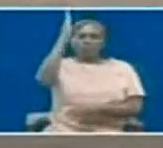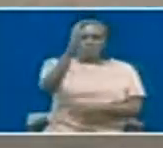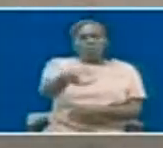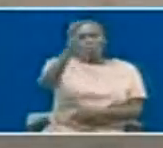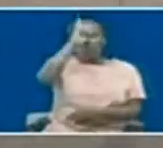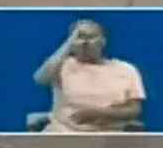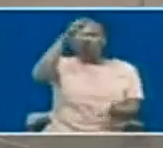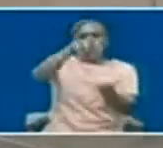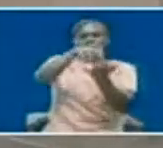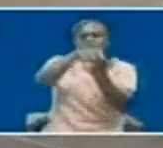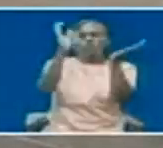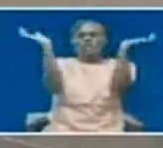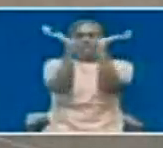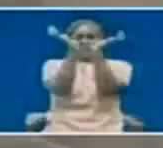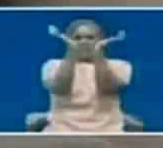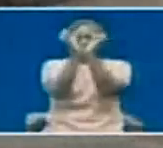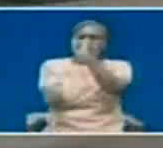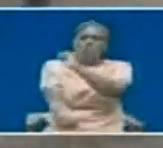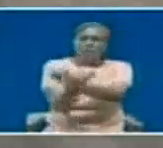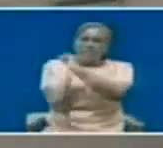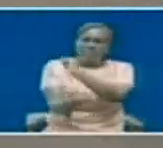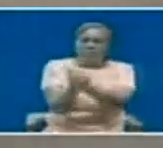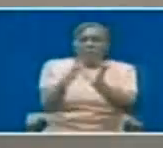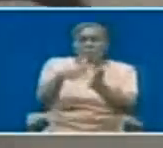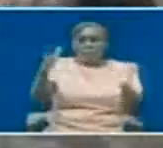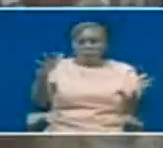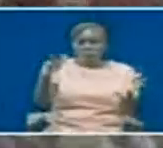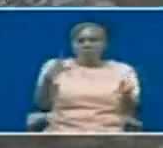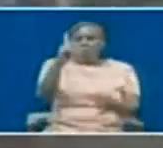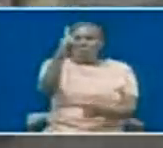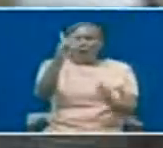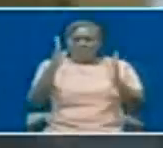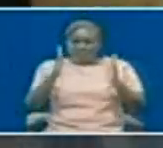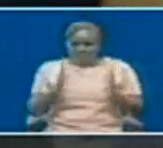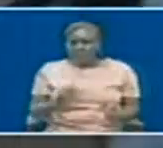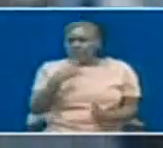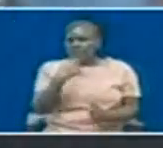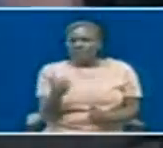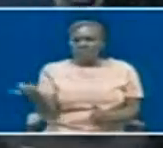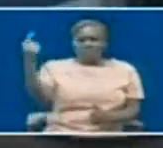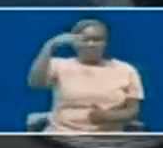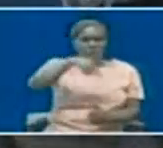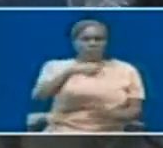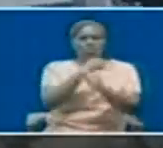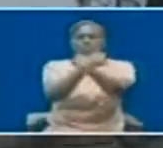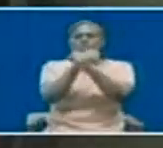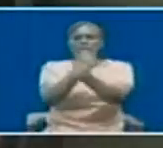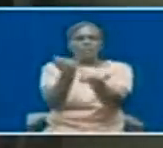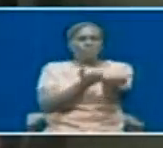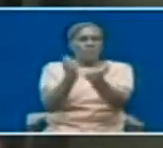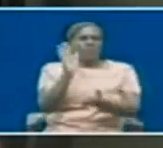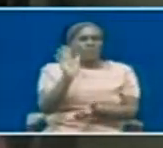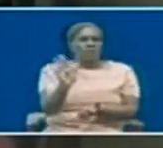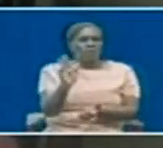cha polisi cha Kasarani ili kunakili malalamishi yao. Mmoja wa mawakala wao alifika kuitetea biashara yake.